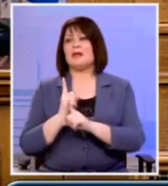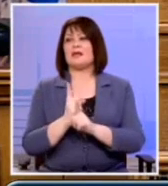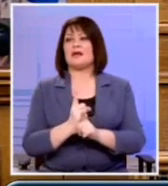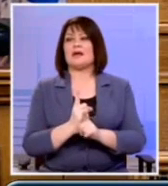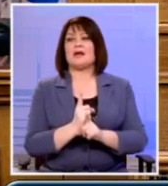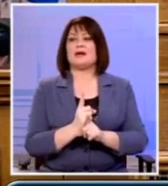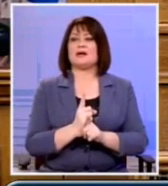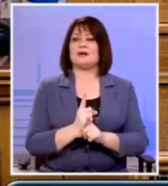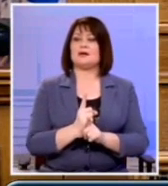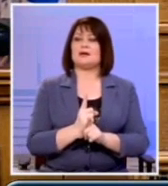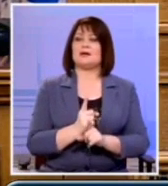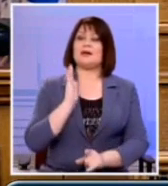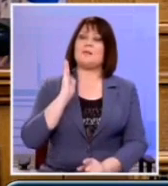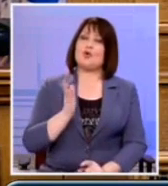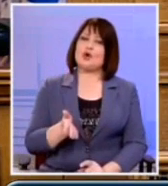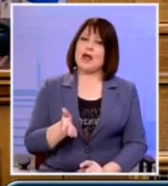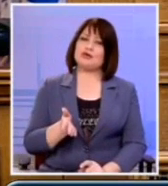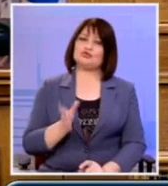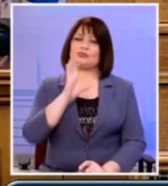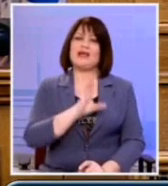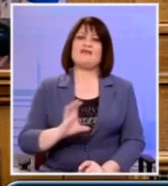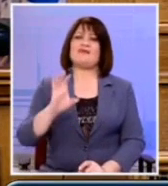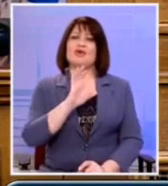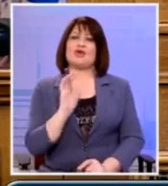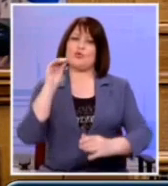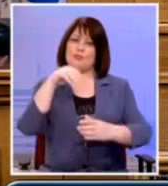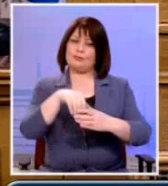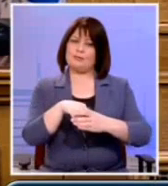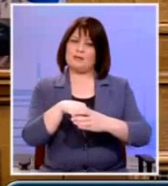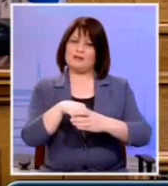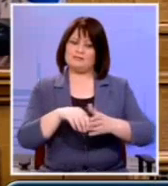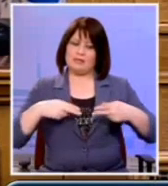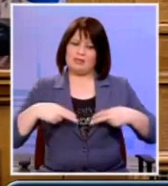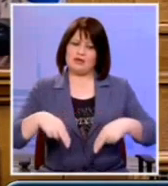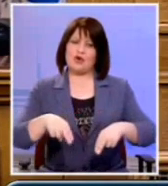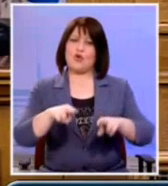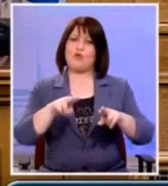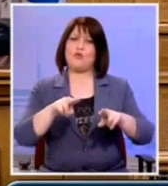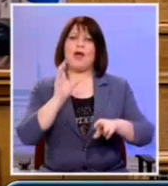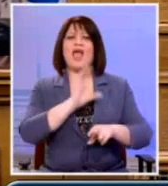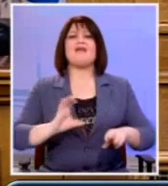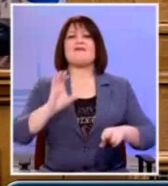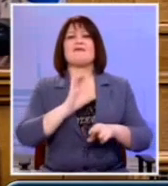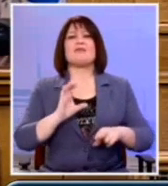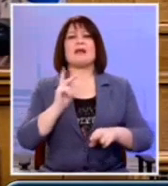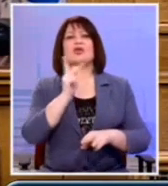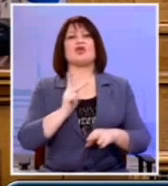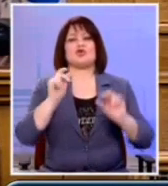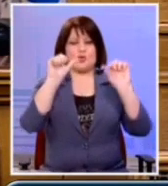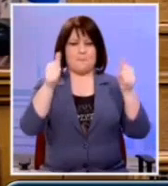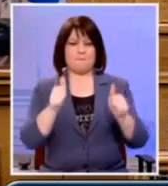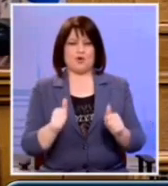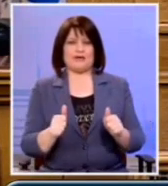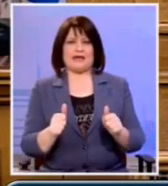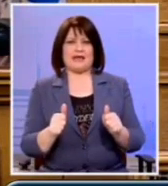να μπορέσουμε να φάλουμε την Ευρώπη πάλι στο δρόμο του ευρωπαϊκού κοινωνικού μοντέλου, στο